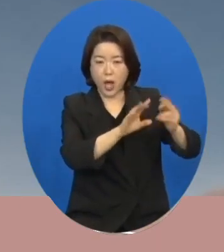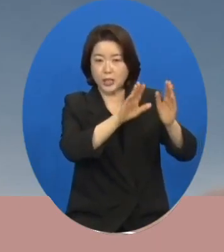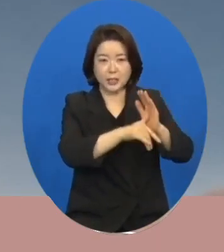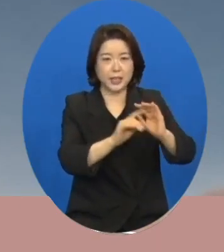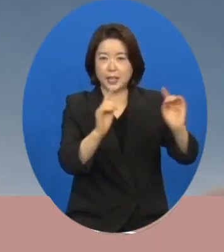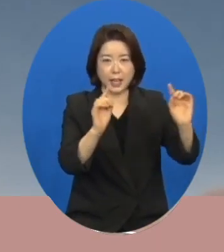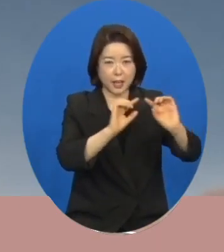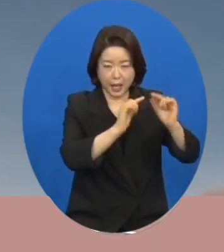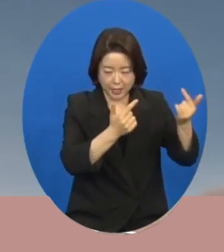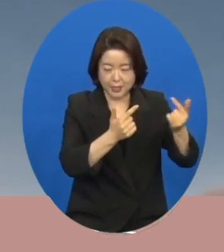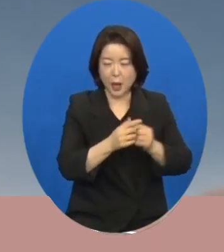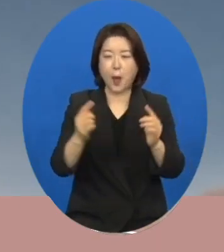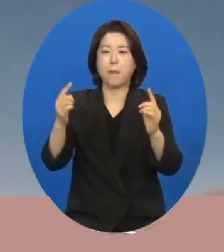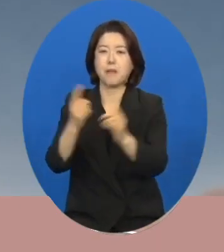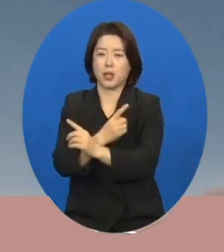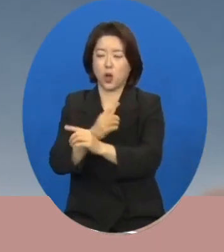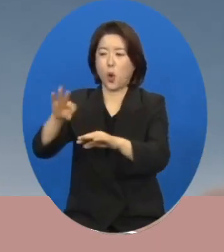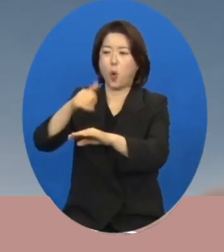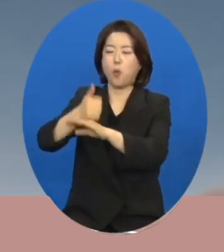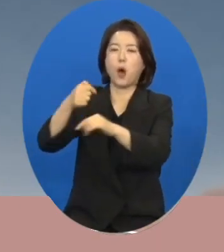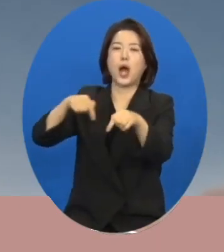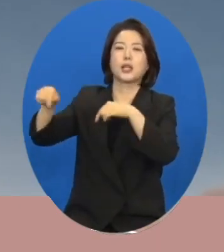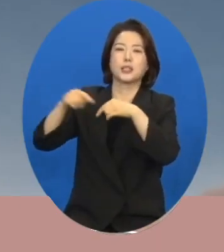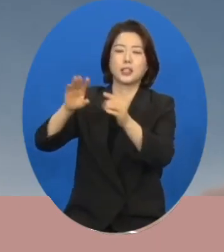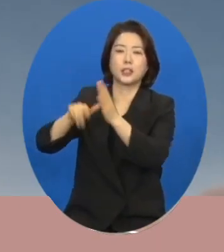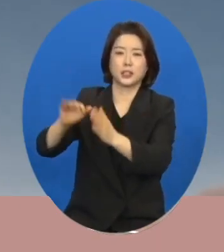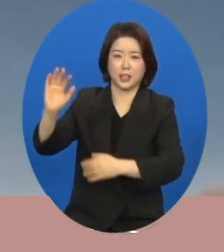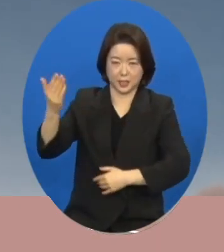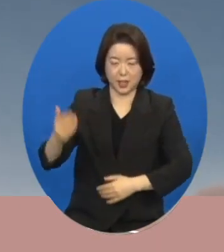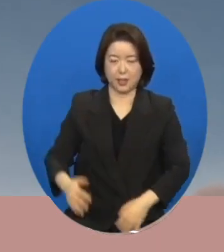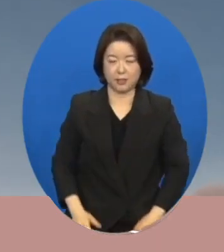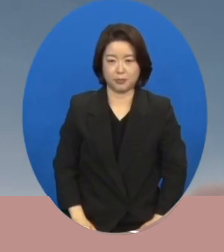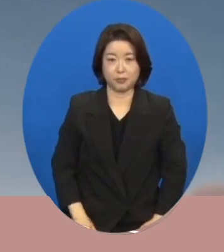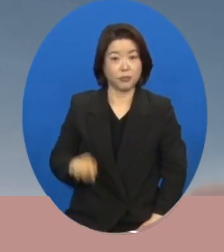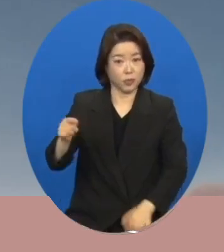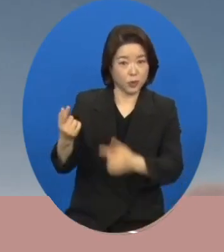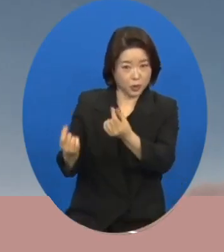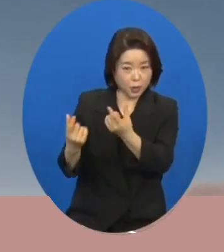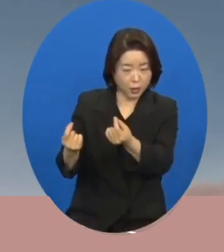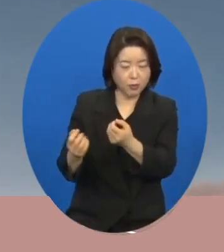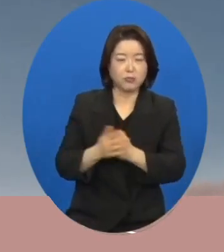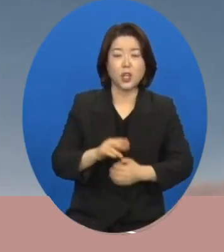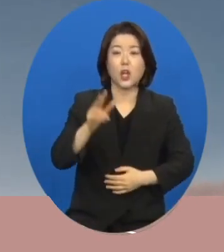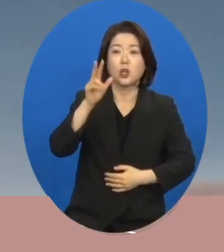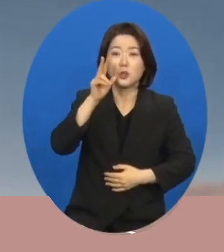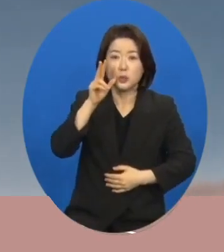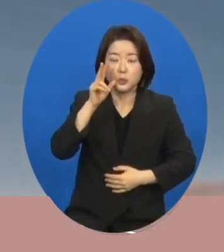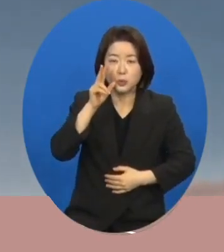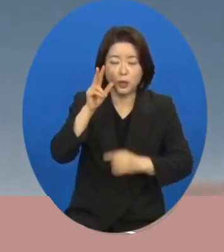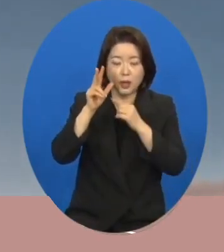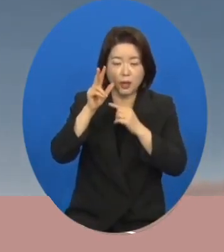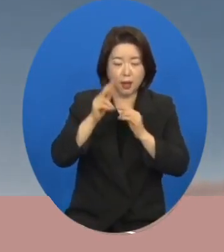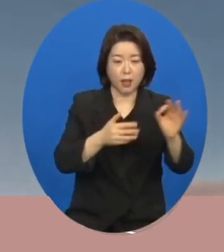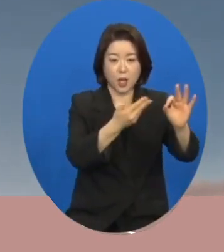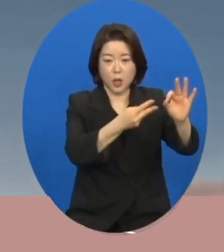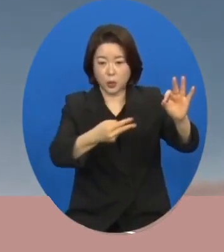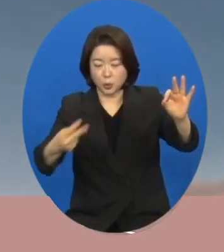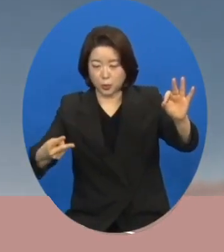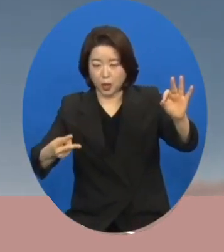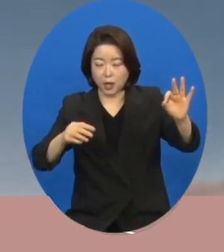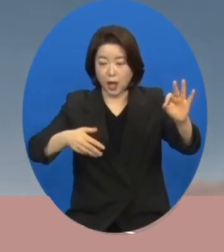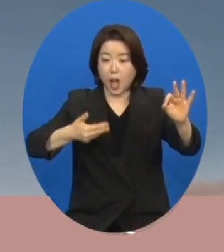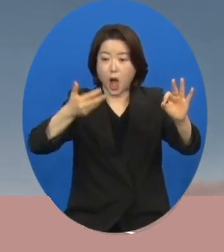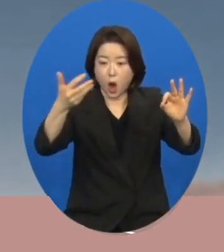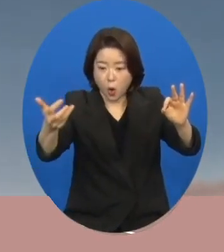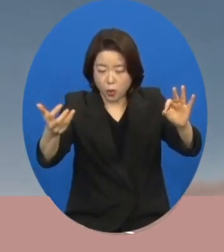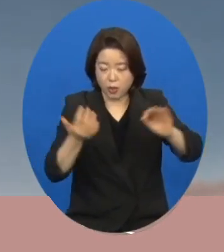오늘 이스라엘과 요단강 그 앞에서 있는 그 여호수아의 입장에서 요단강을 건너기 전과후는 또한 이스라엘